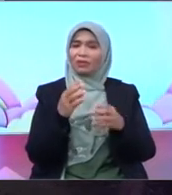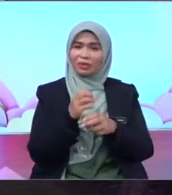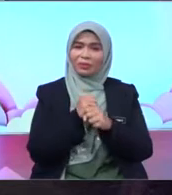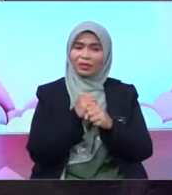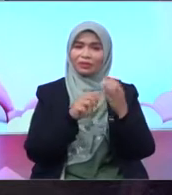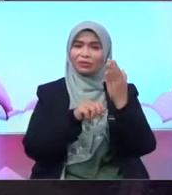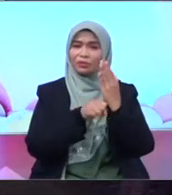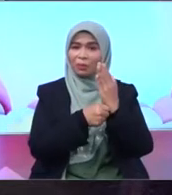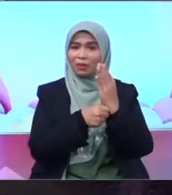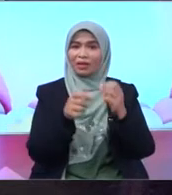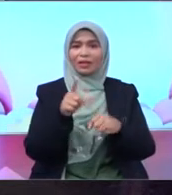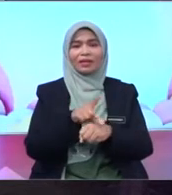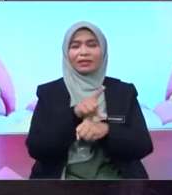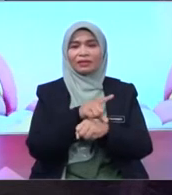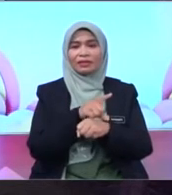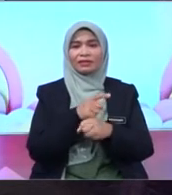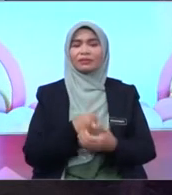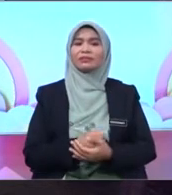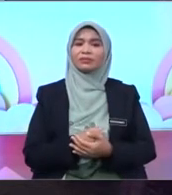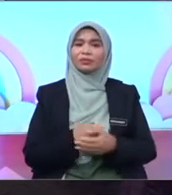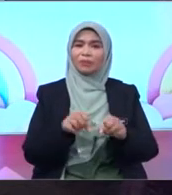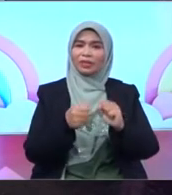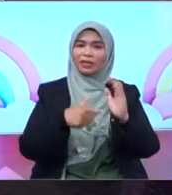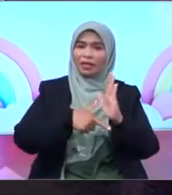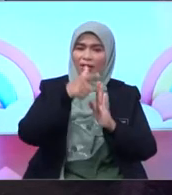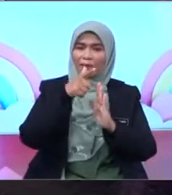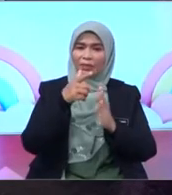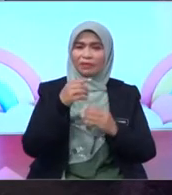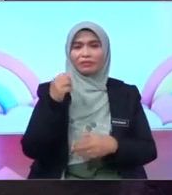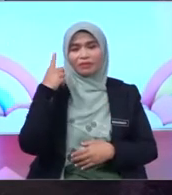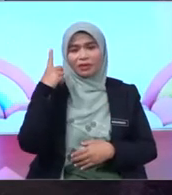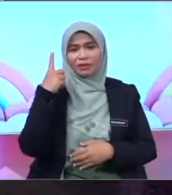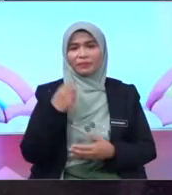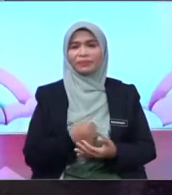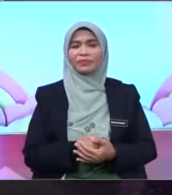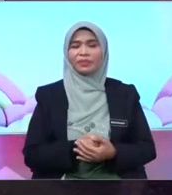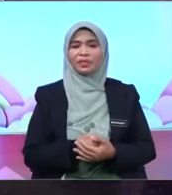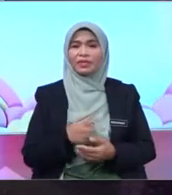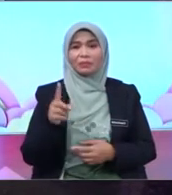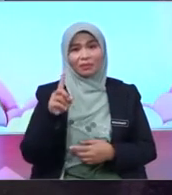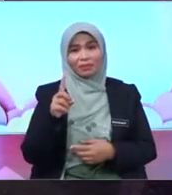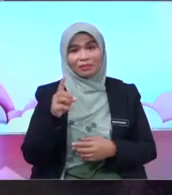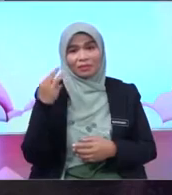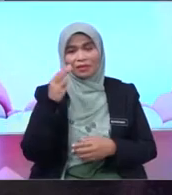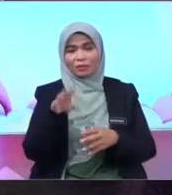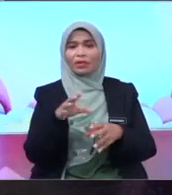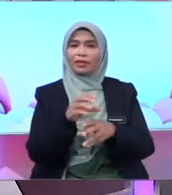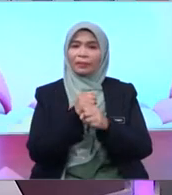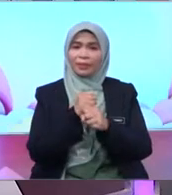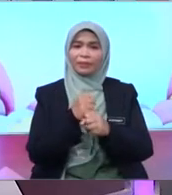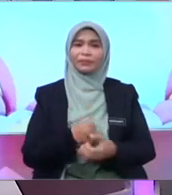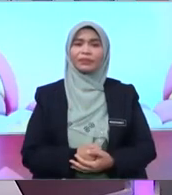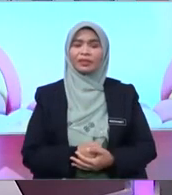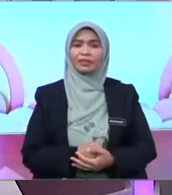ataupun orang ketegasan pengukuhan buat mereka lebih paham lagi tentang tajuk kita pada hari ini di manakah mereka Boleh dapatkan cekgu